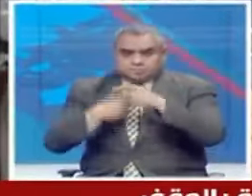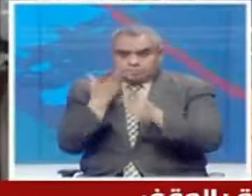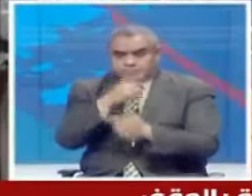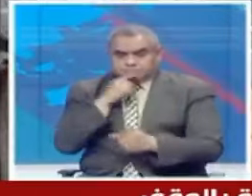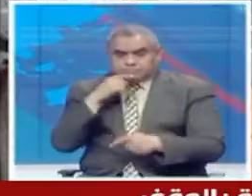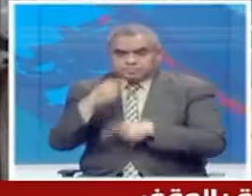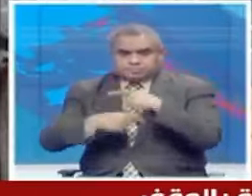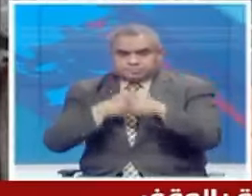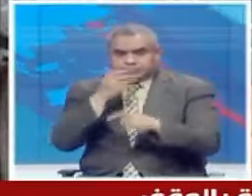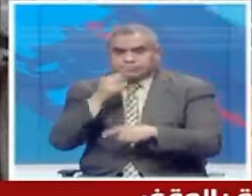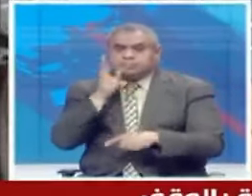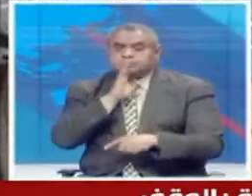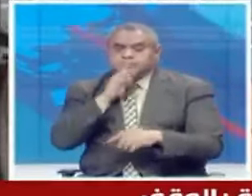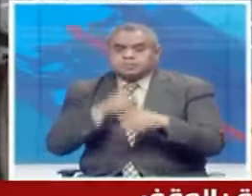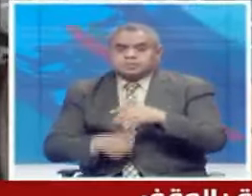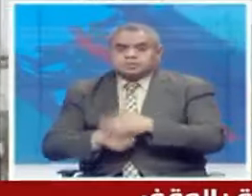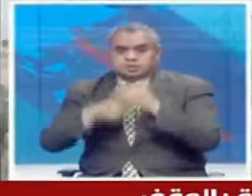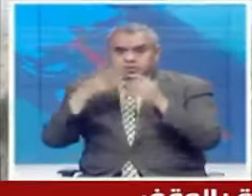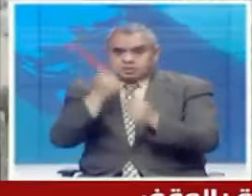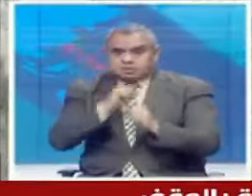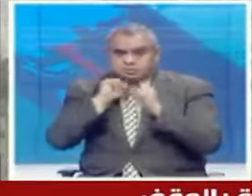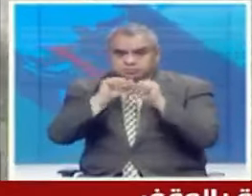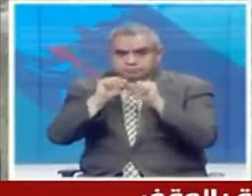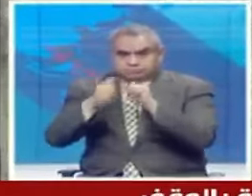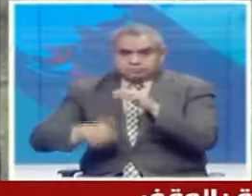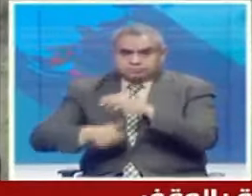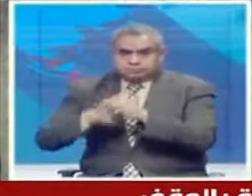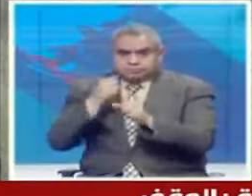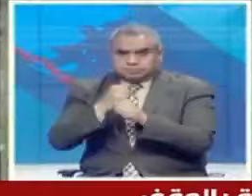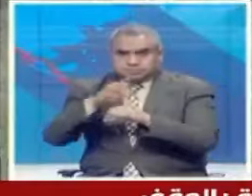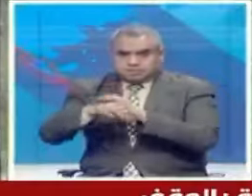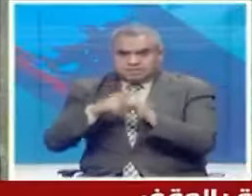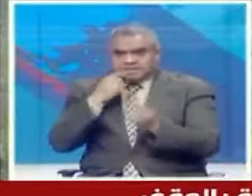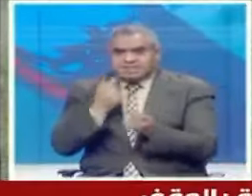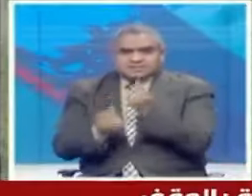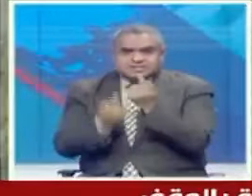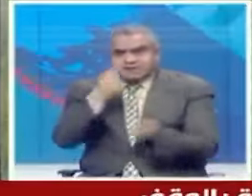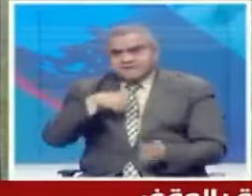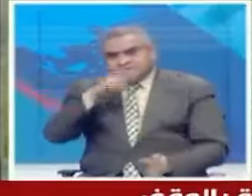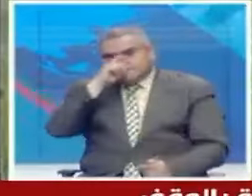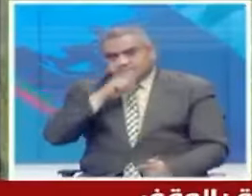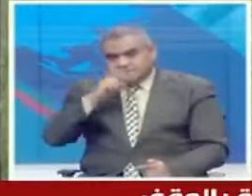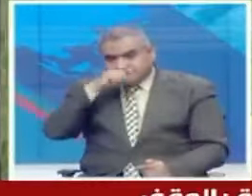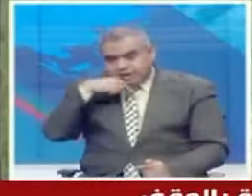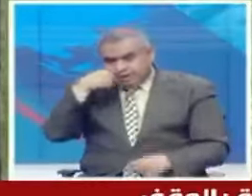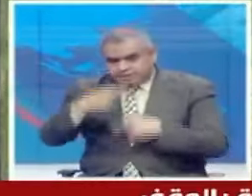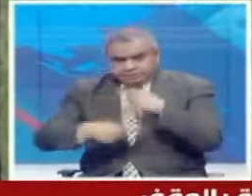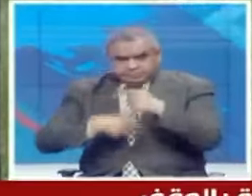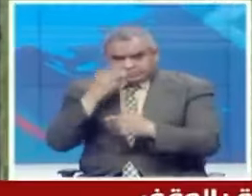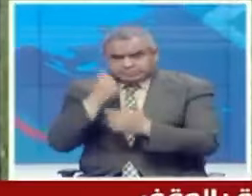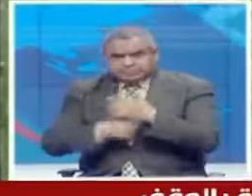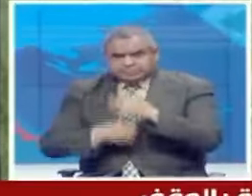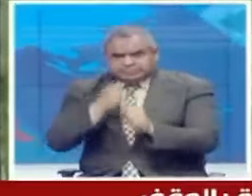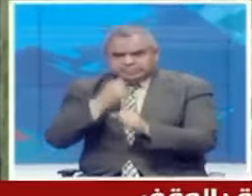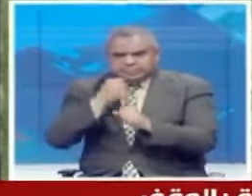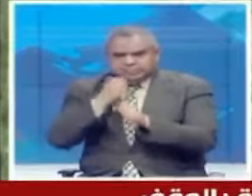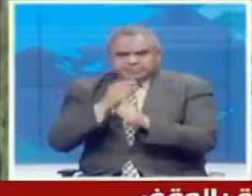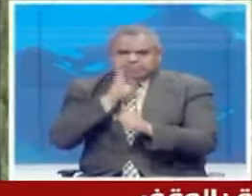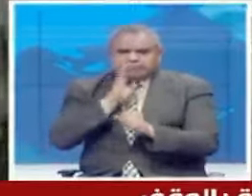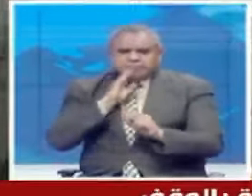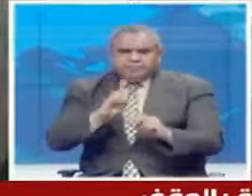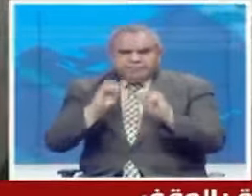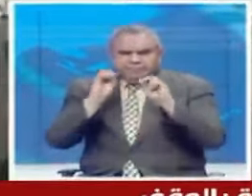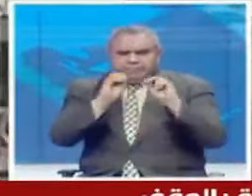وغيرها تسهم المبادرة في تحسين دخل صغار المزارعين وفي زيادة إنتاجية المحاصيل